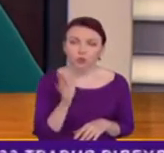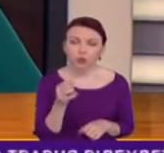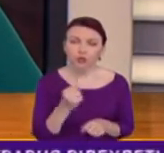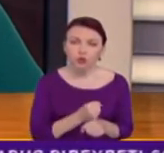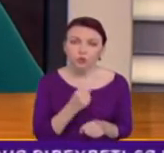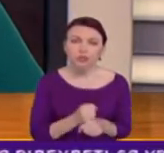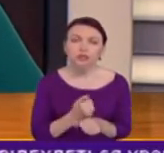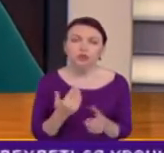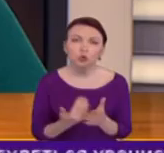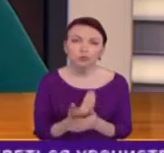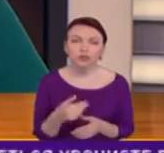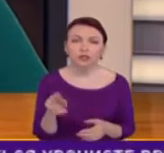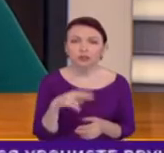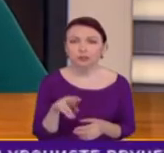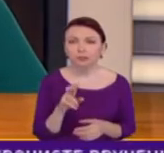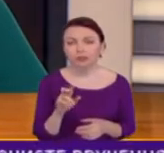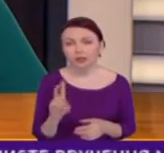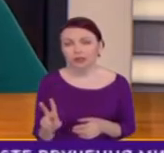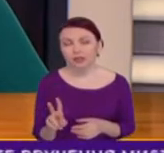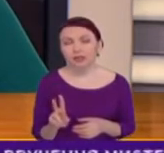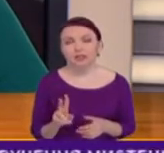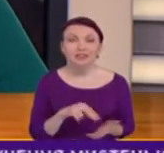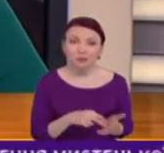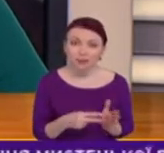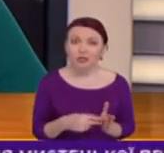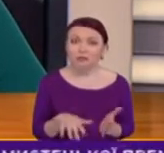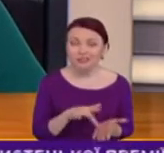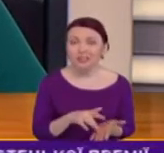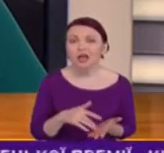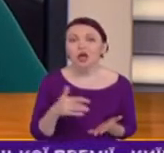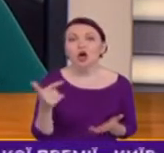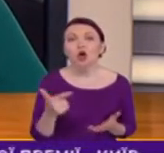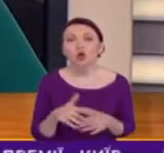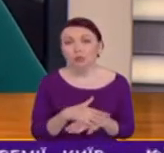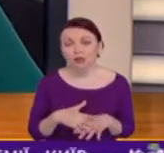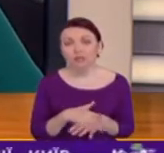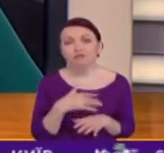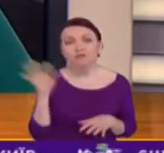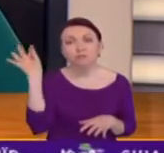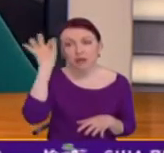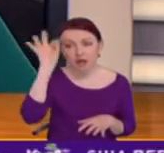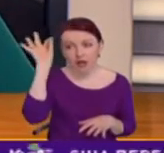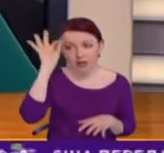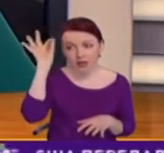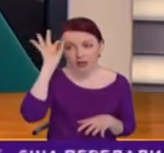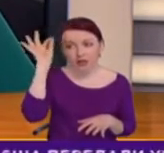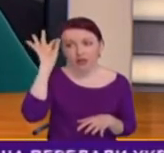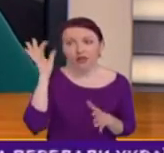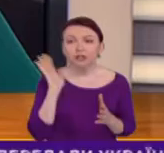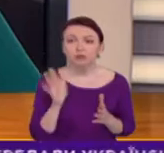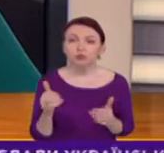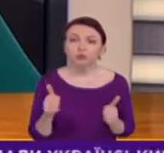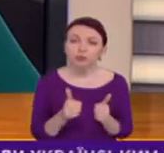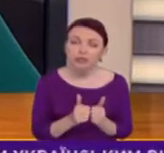за новими ДБНами, і взагалі за планами міста громадські вбиральні, які будуть або, можливо, біля зупинок, або, можливо, на